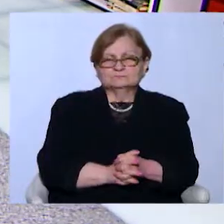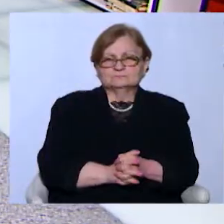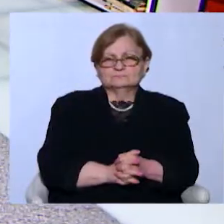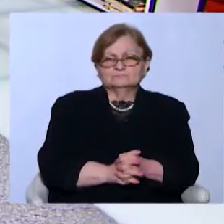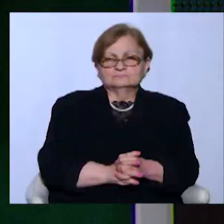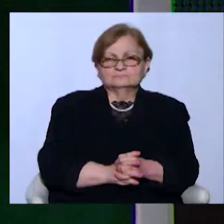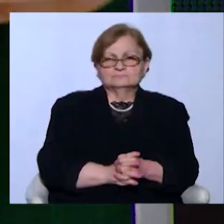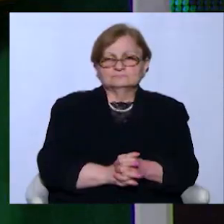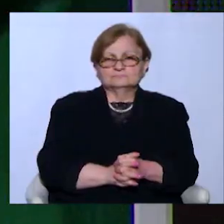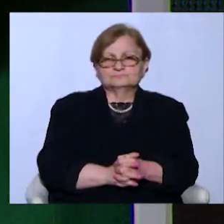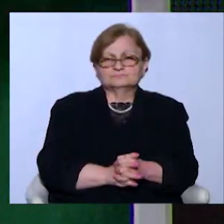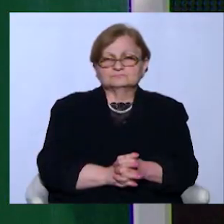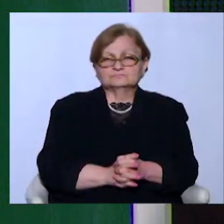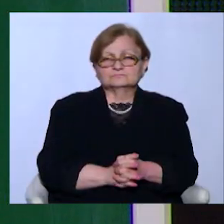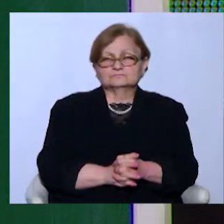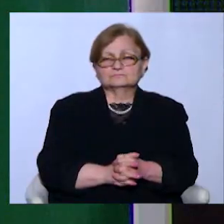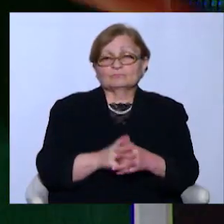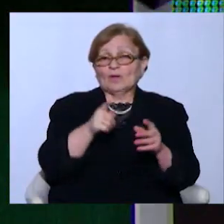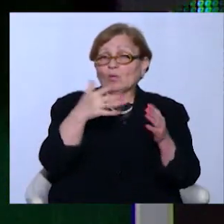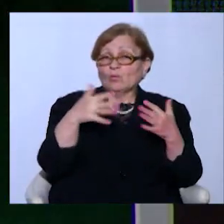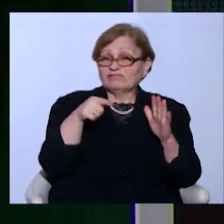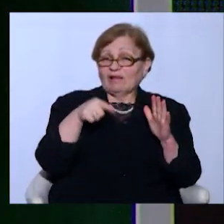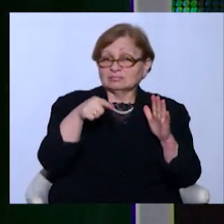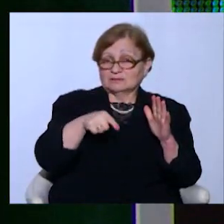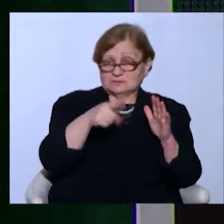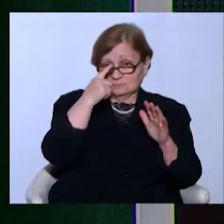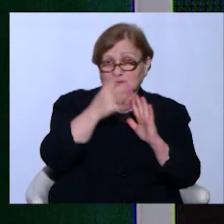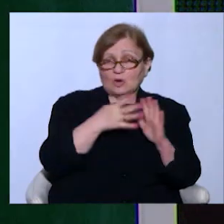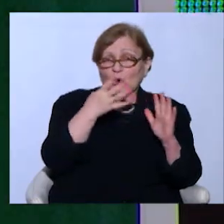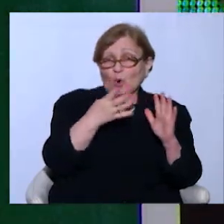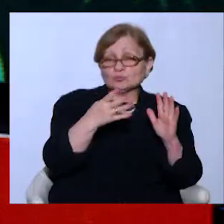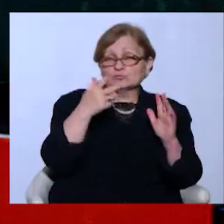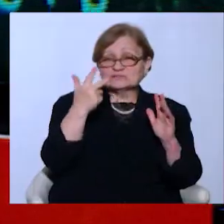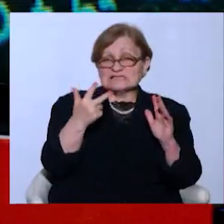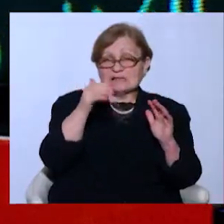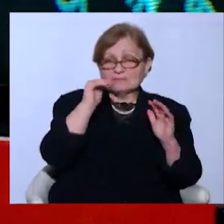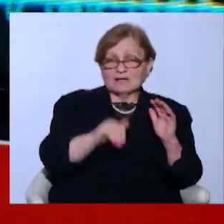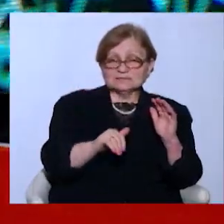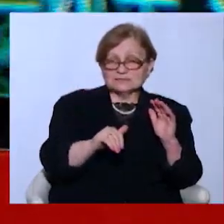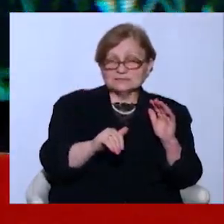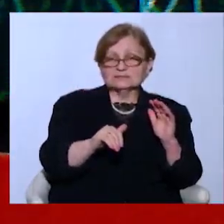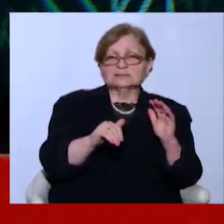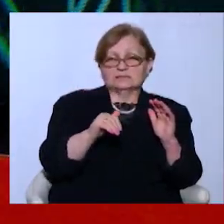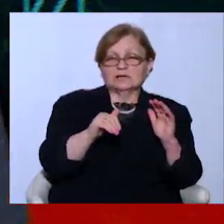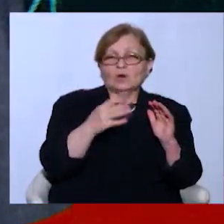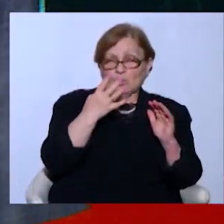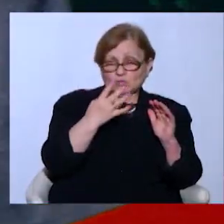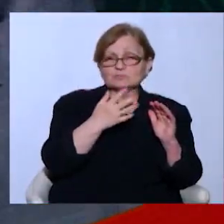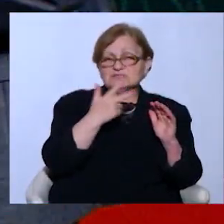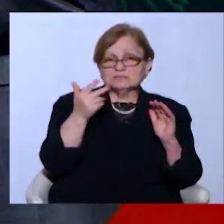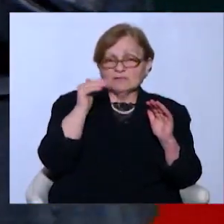აი აქ პატარ მანძილს ავაკეთებ, რომ გამოსცეს, რომ 1000-ზე საუბარი. ხშირად ვამი ხოლმე მძიმეს, მაგრამ რაღაც მძიმე არის ასოცირებული ადწილადებთან, ამიტომ